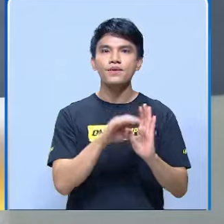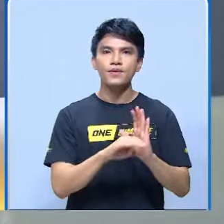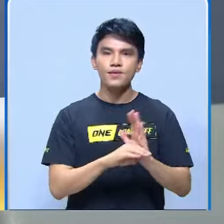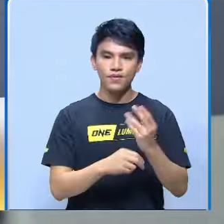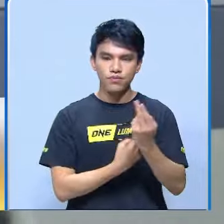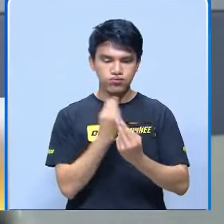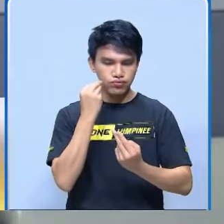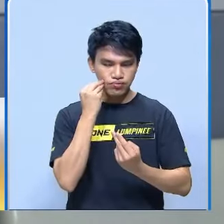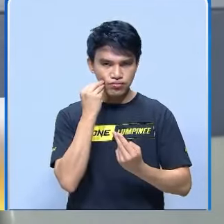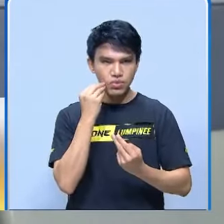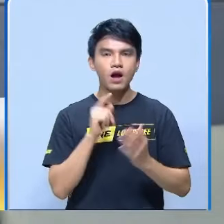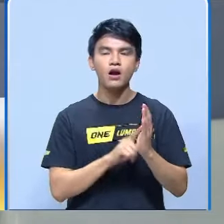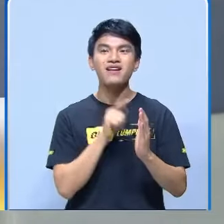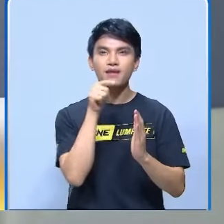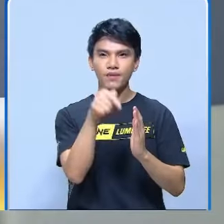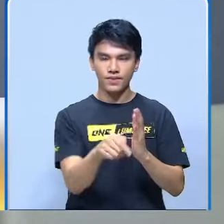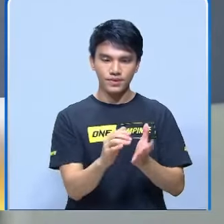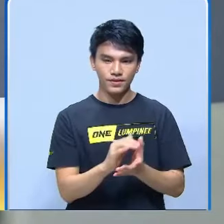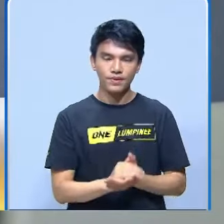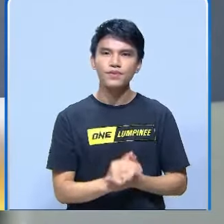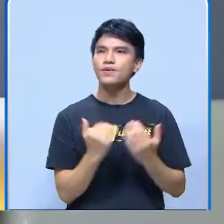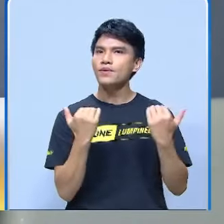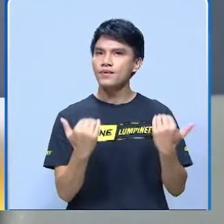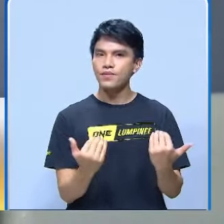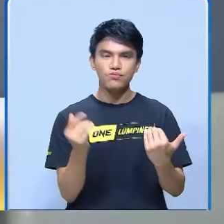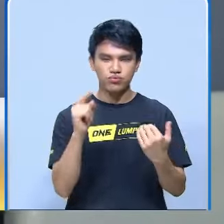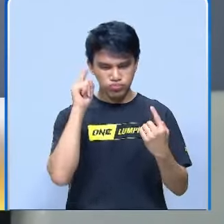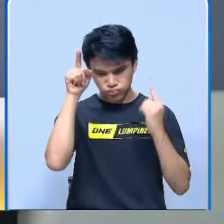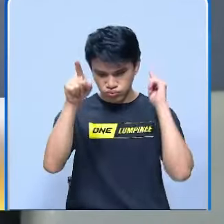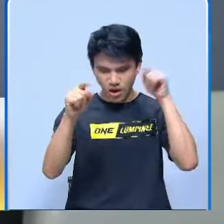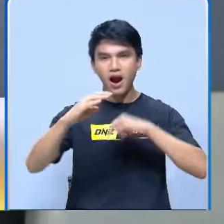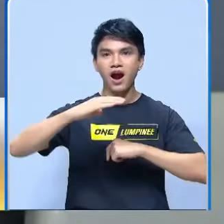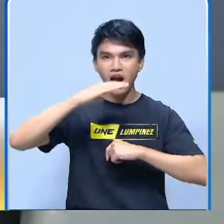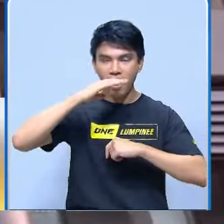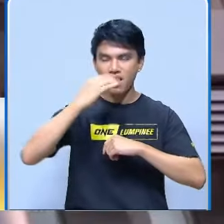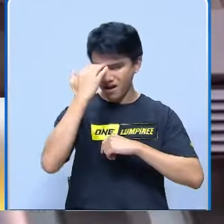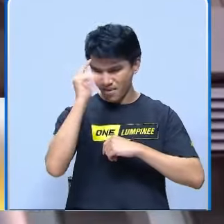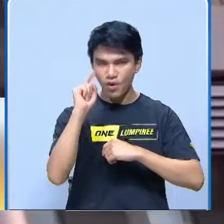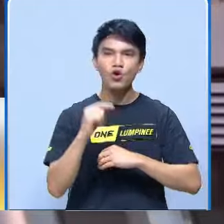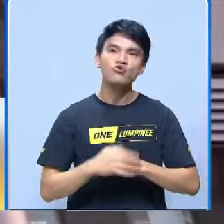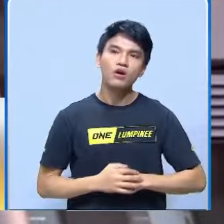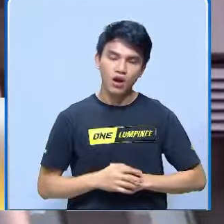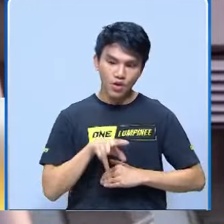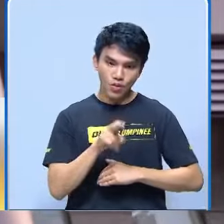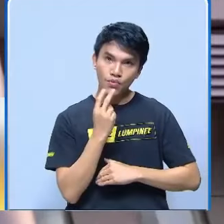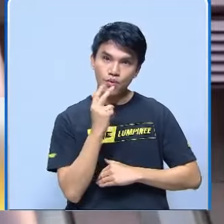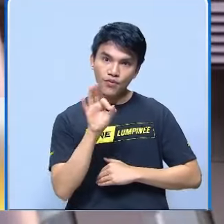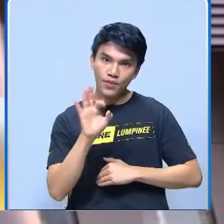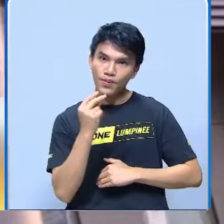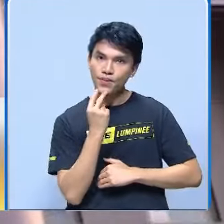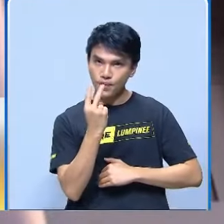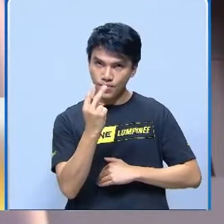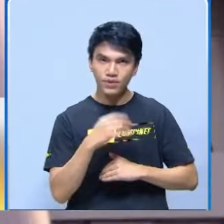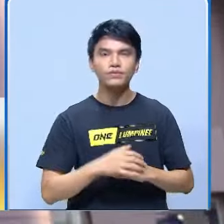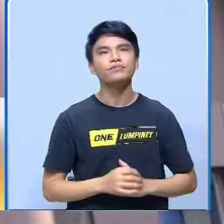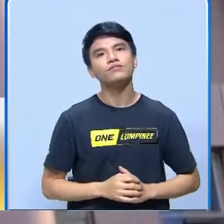บ้านที่นครราชสีมาแล้วทีนี้ก็เกิดความระแวงหึงหวงกันเพราะว่าไปส่องแฟนส่องเฟซบุ๊กนะ